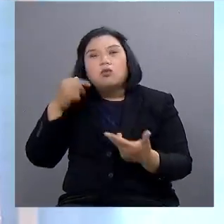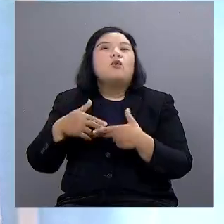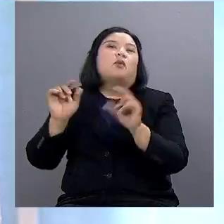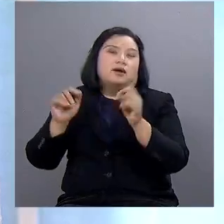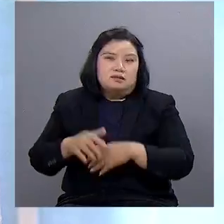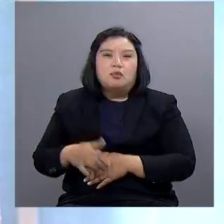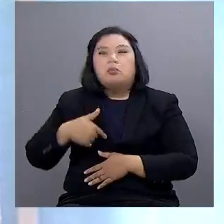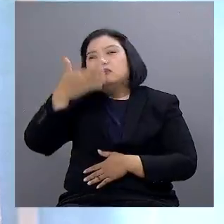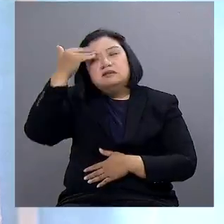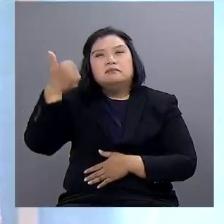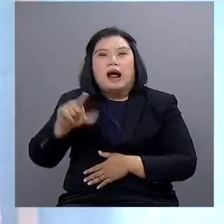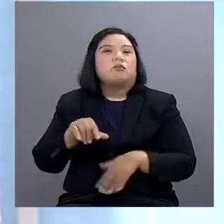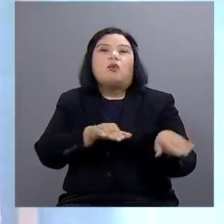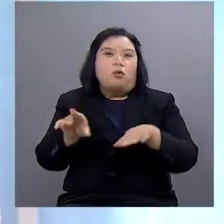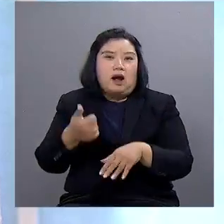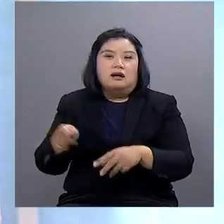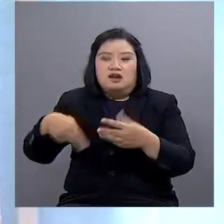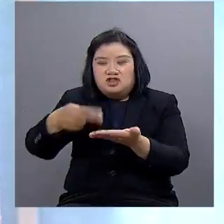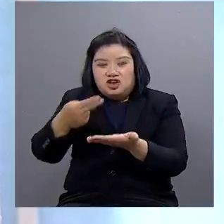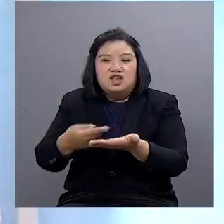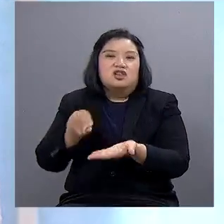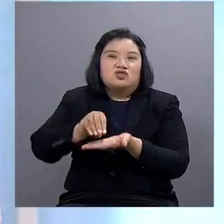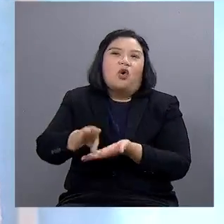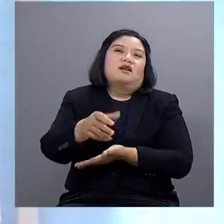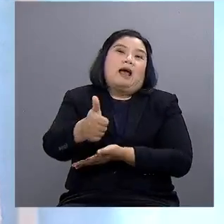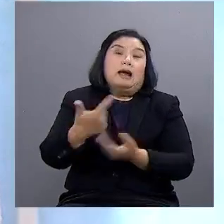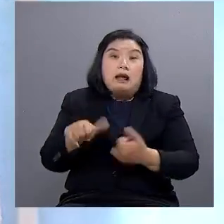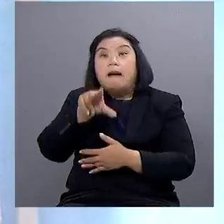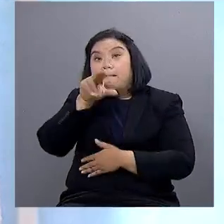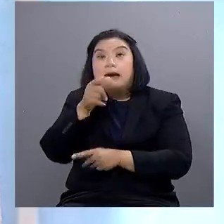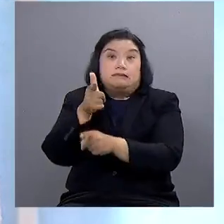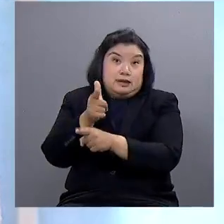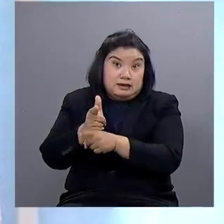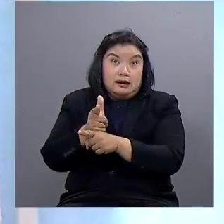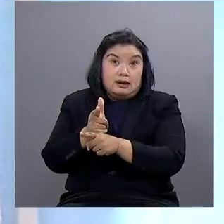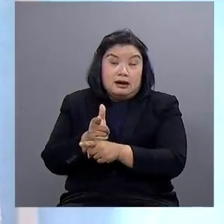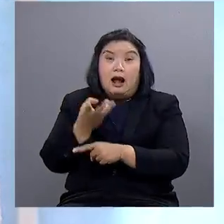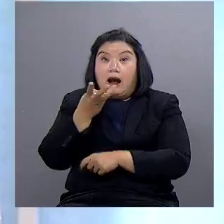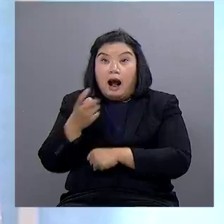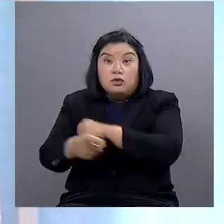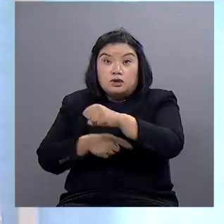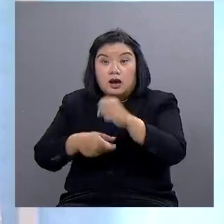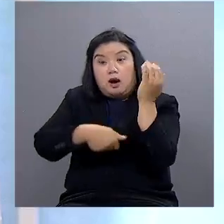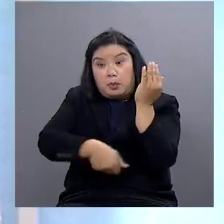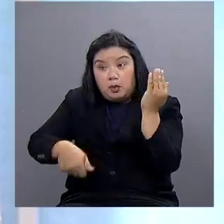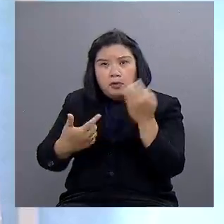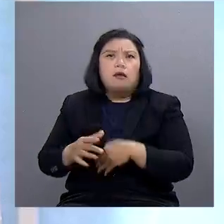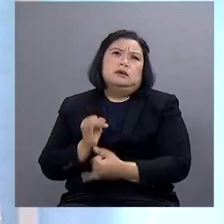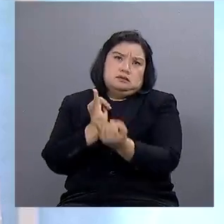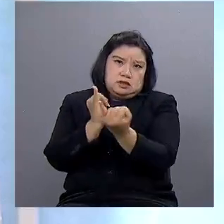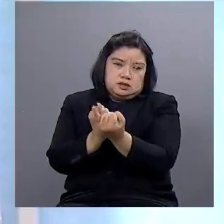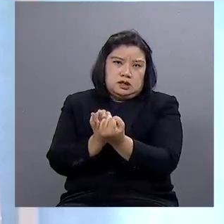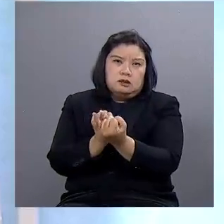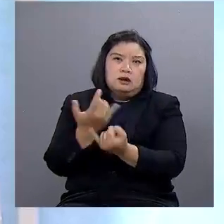งเป็ดไล่ทุ่งการเลี้ยงเป็ดในทุ่งนาเนี่ยถือว่าเป็นสิ่งนึงที่สะท้อนถึงความผูกพันของชาวนาแล้วก็เป็ดแล้วก็การใช้เ